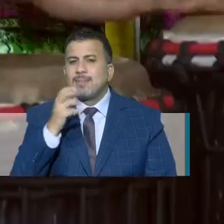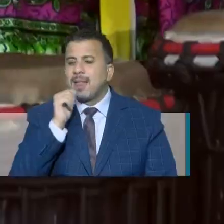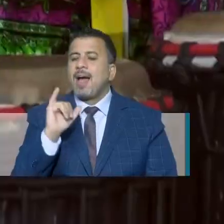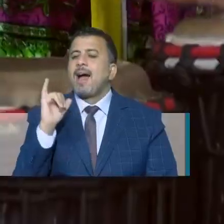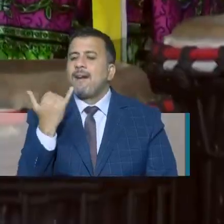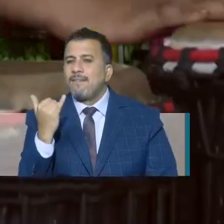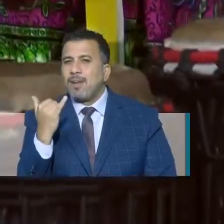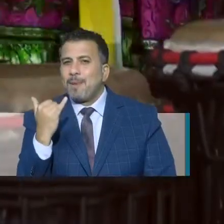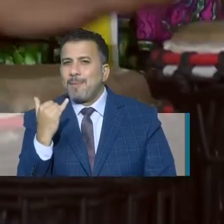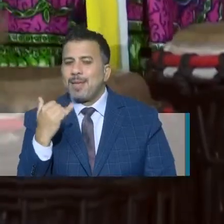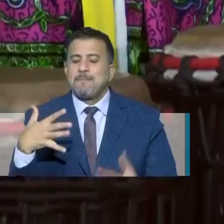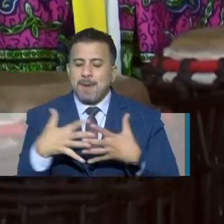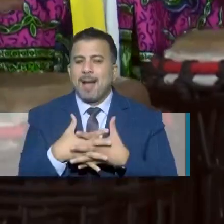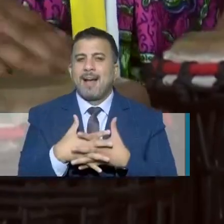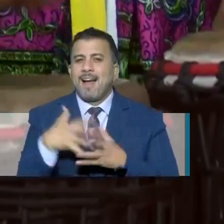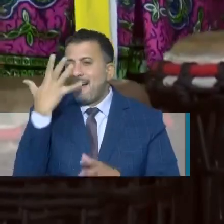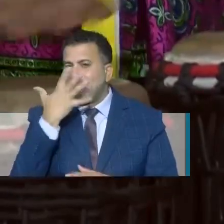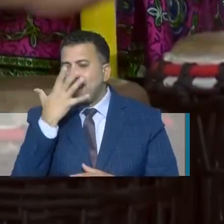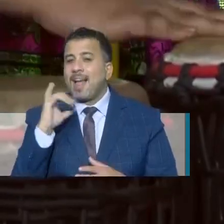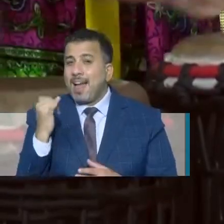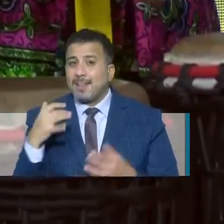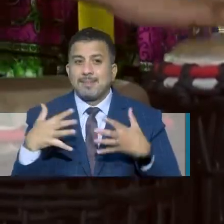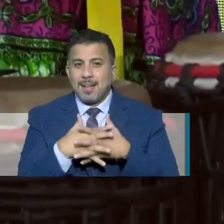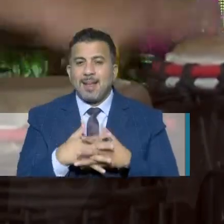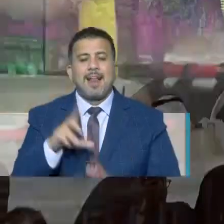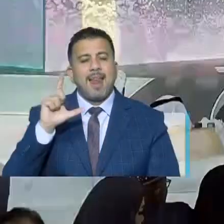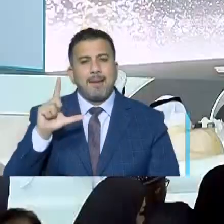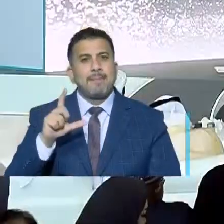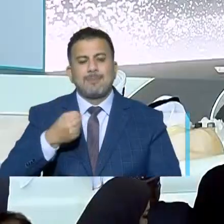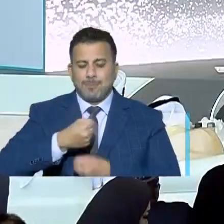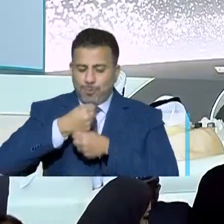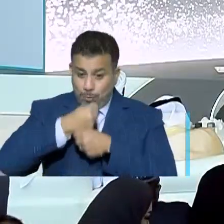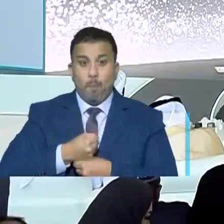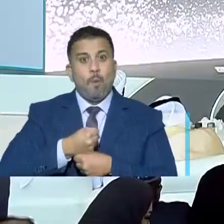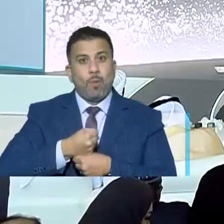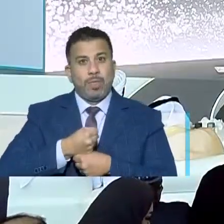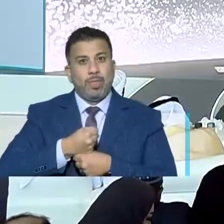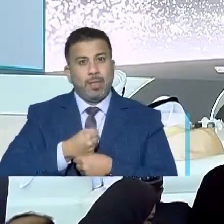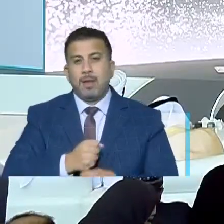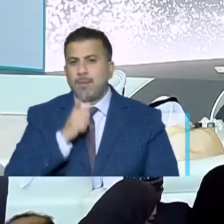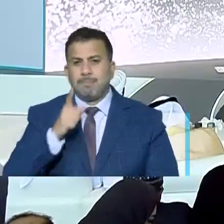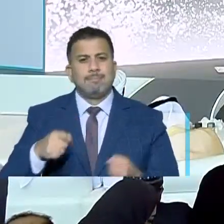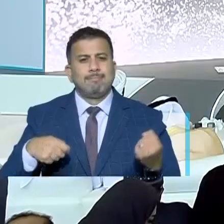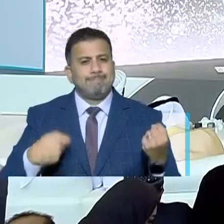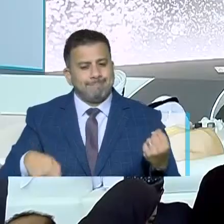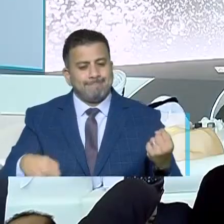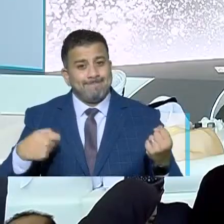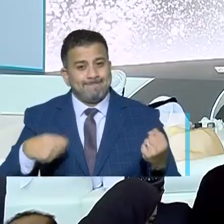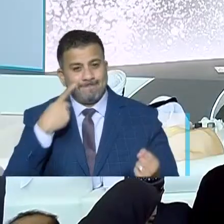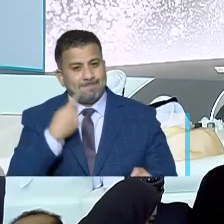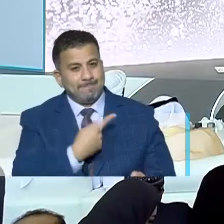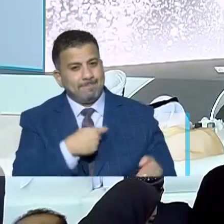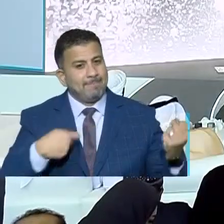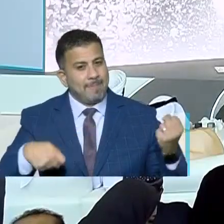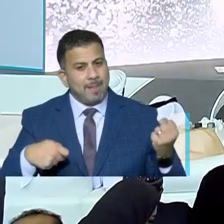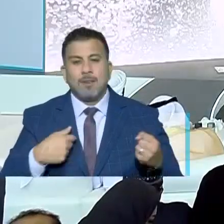عربيه ويجسد رساله قويه عن الامل والصمود وتمثل هذه الاوركسترا مثالا حيا على